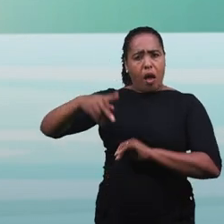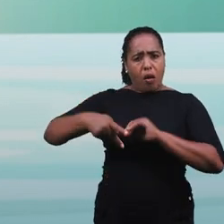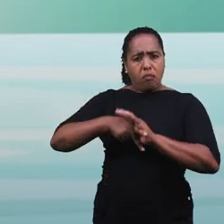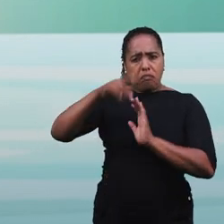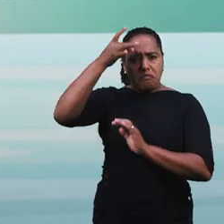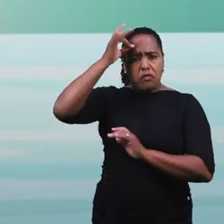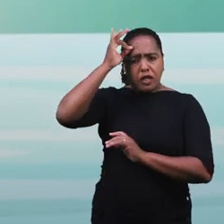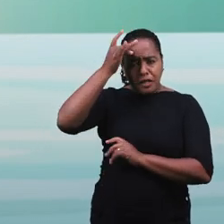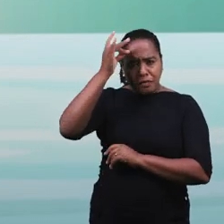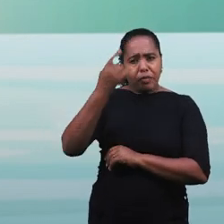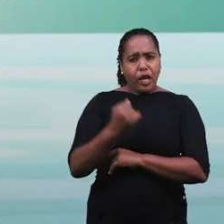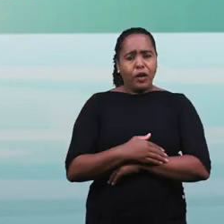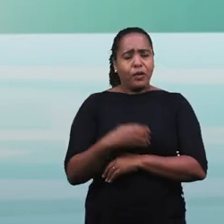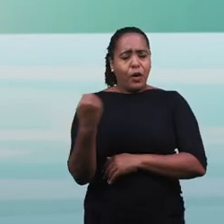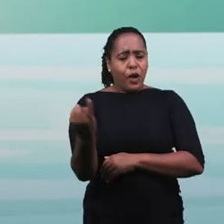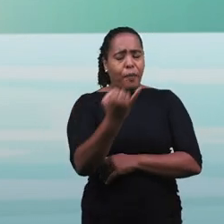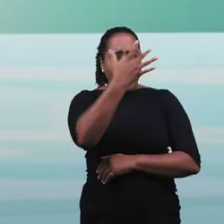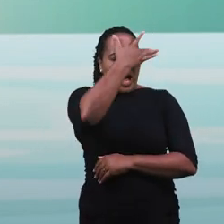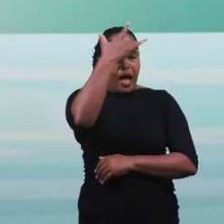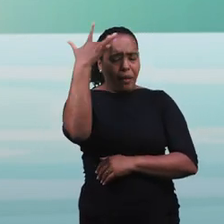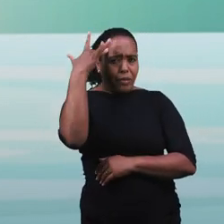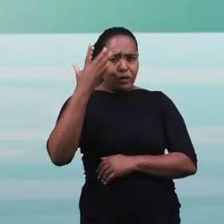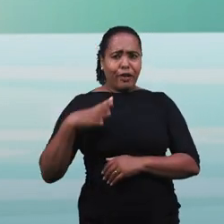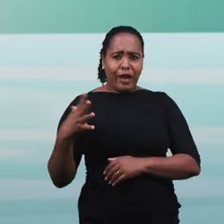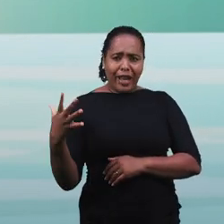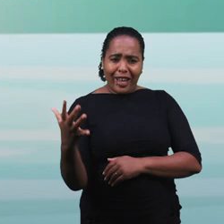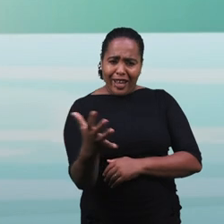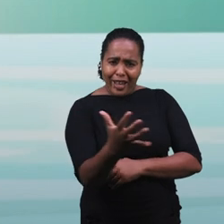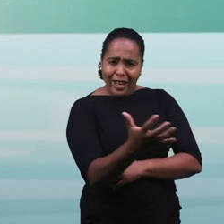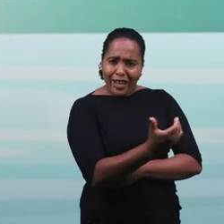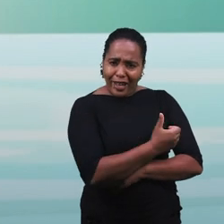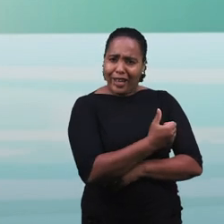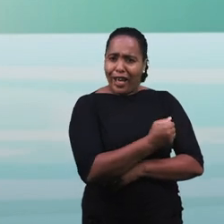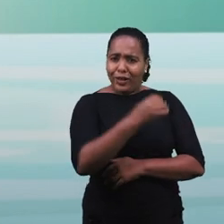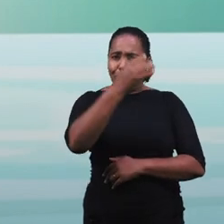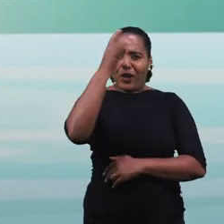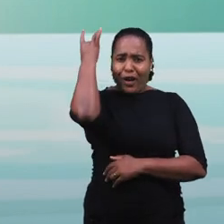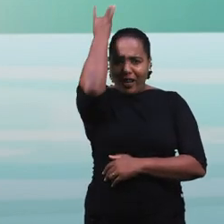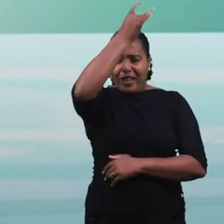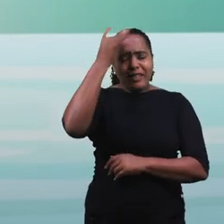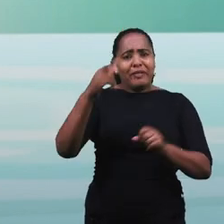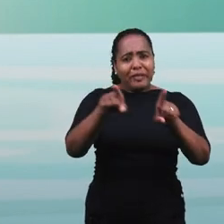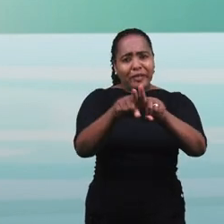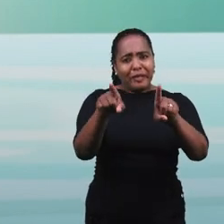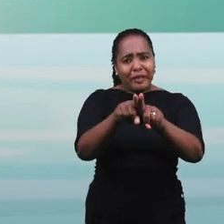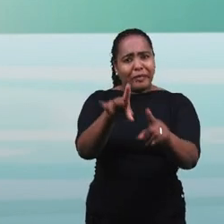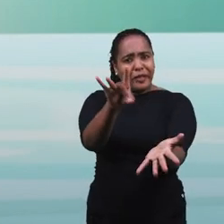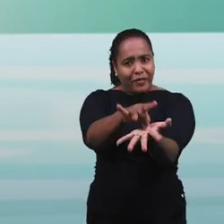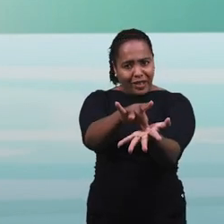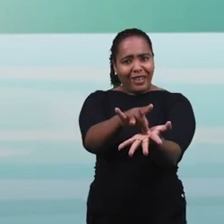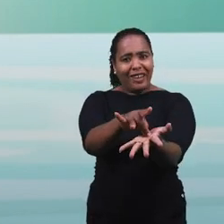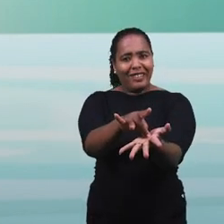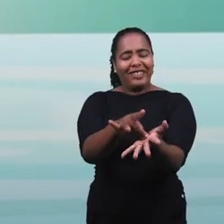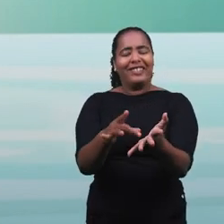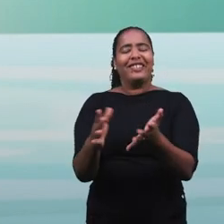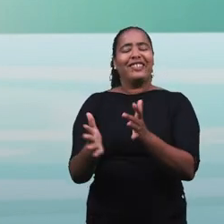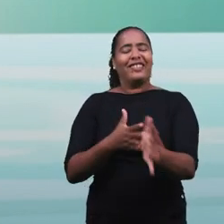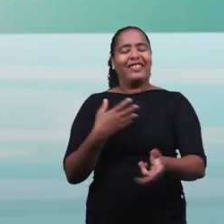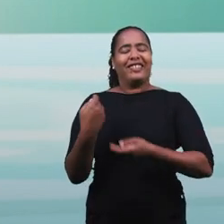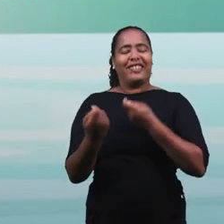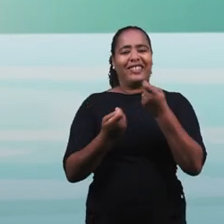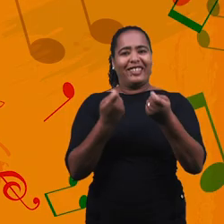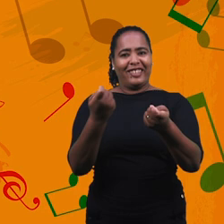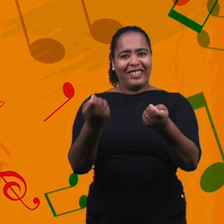qui l'adorent en esprit et en vérité. Alléluia. Em verdade.